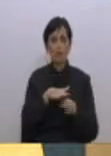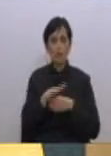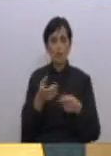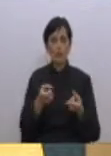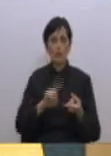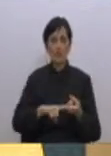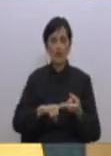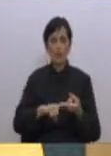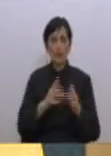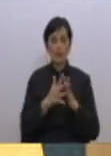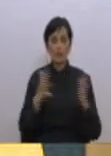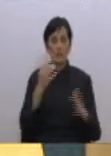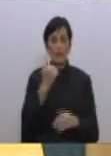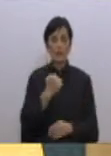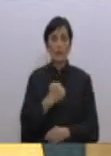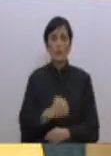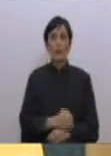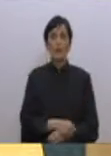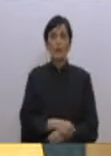șesah. Edi marlu.